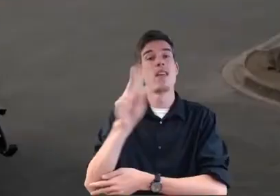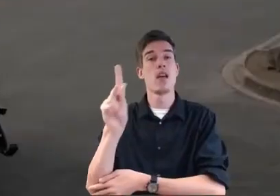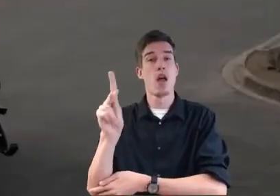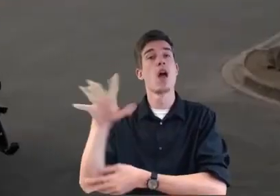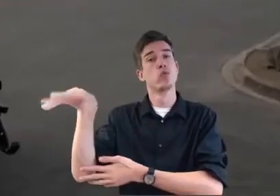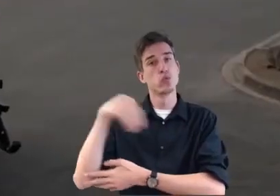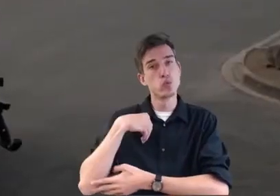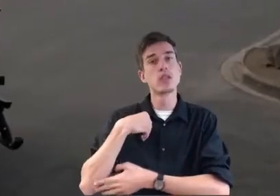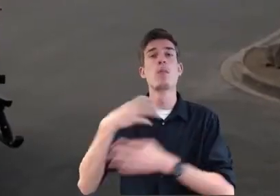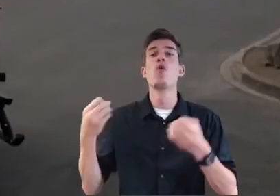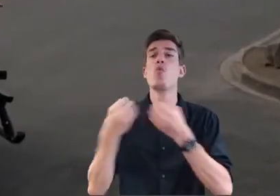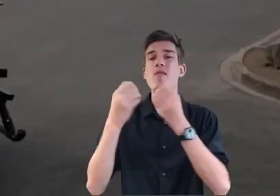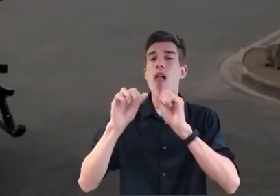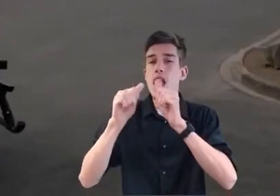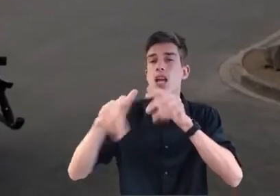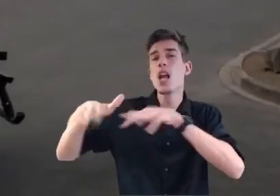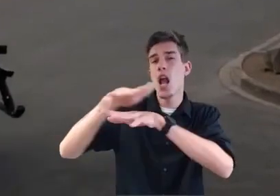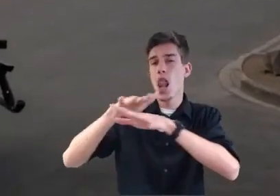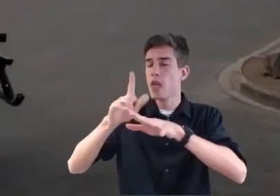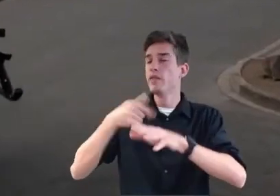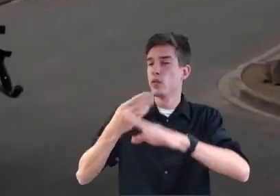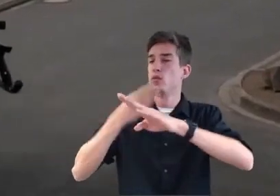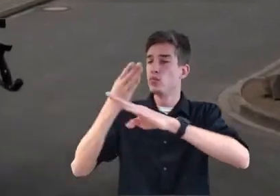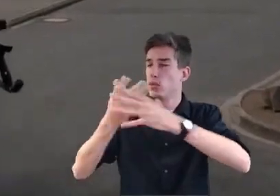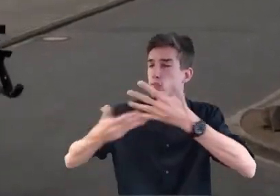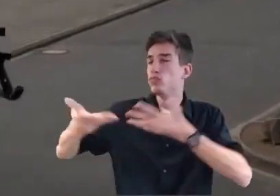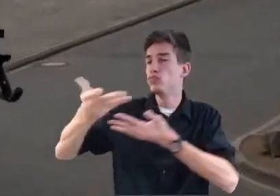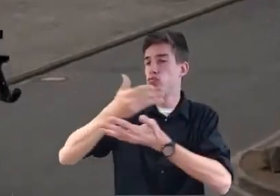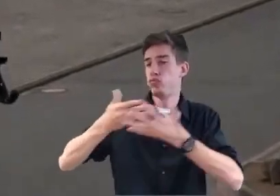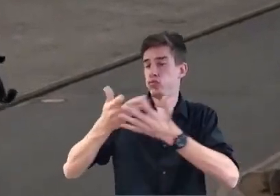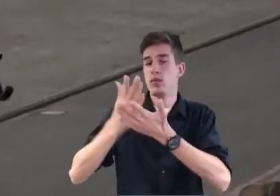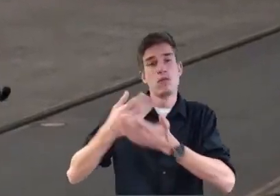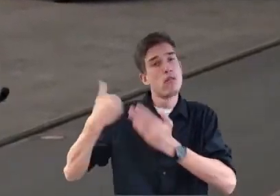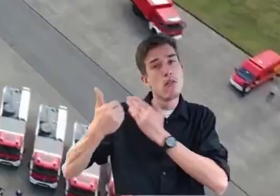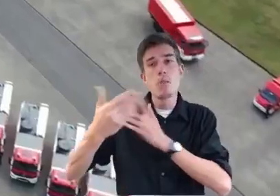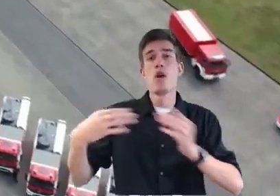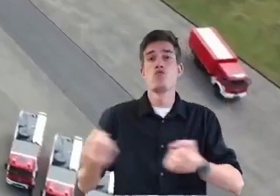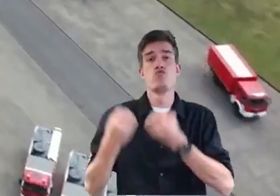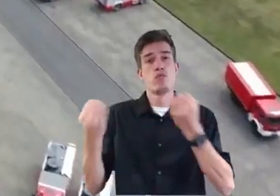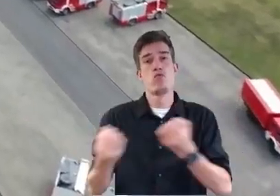Johanniter Unfallhilfe in Hannover und auch der Unfallchirurgie der Medizinischen Hochschule, haben